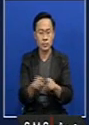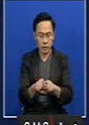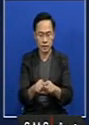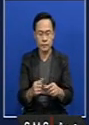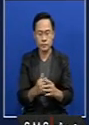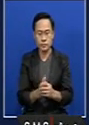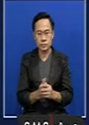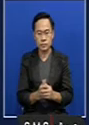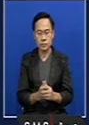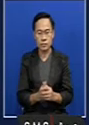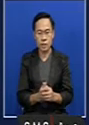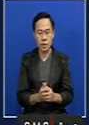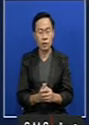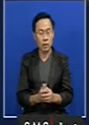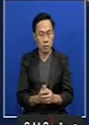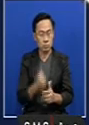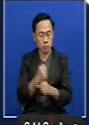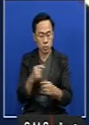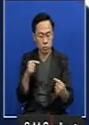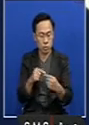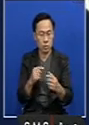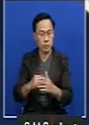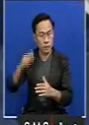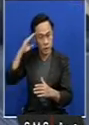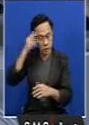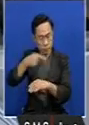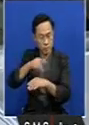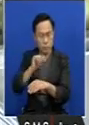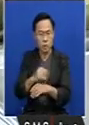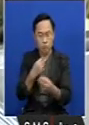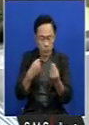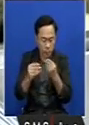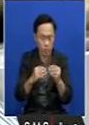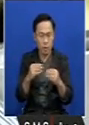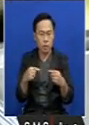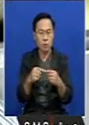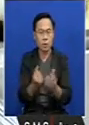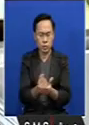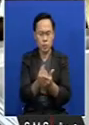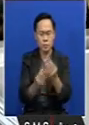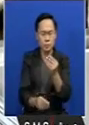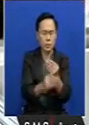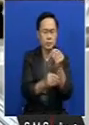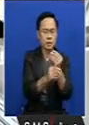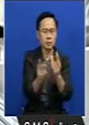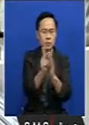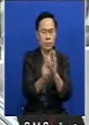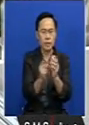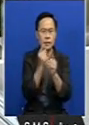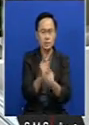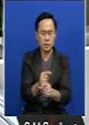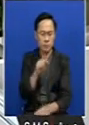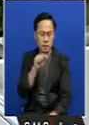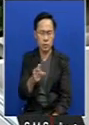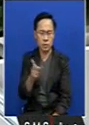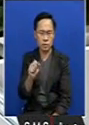ศิษย์ของอาจารย์มีชัยเองซึ่งท่านเป็นสายตรงของพลเอกประยุทธ์ก็ยังพยายามล็อบบี้อาจารย์ของตัวเองให้เขียนรัฐธรรมนูญตาม